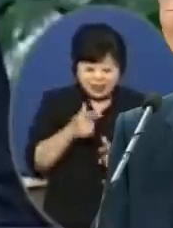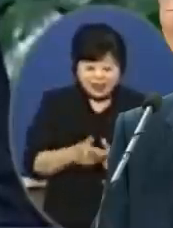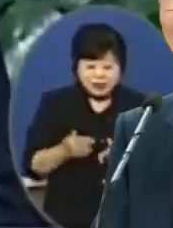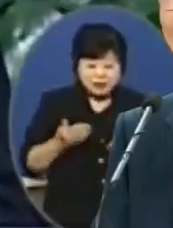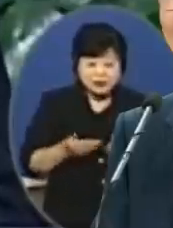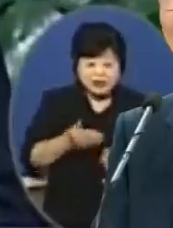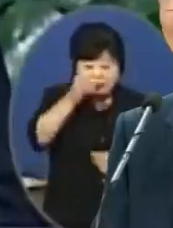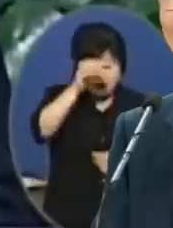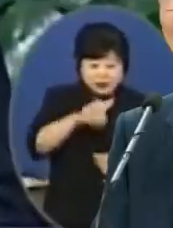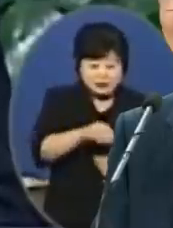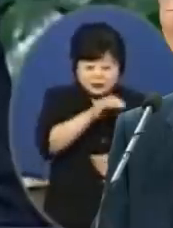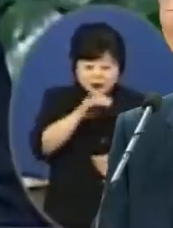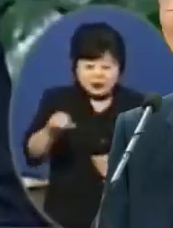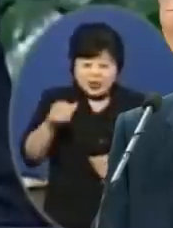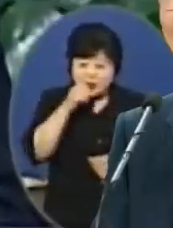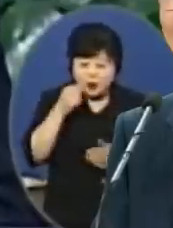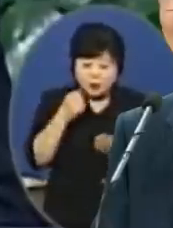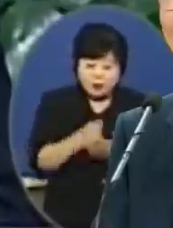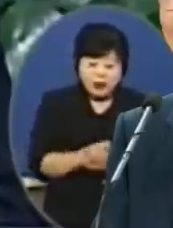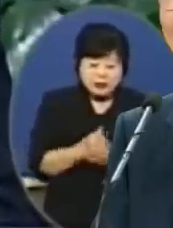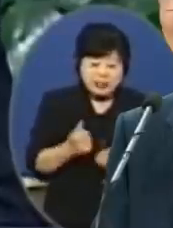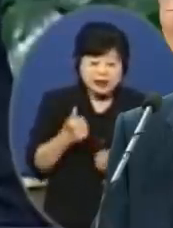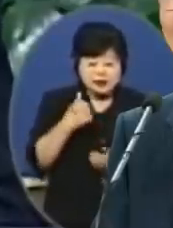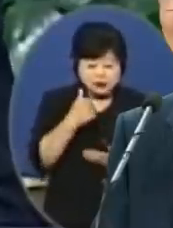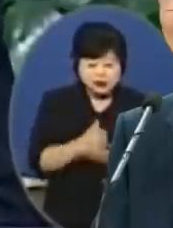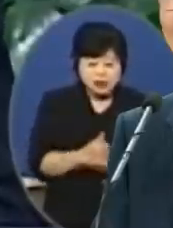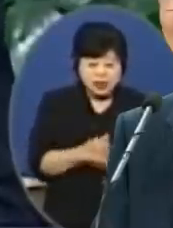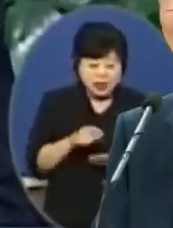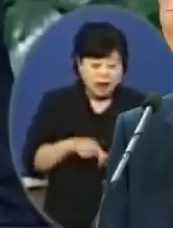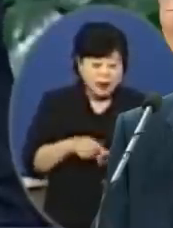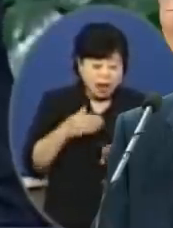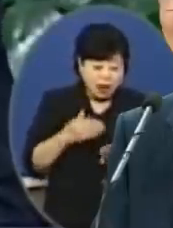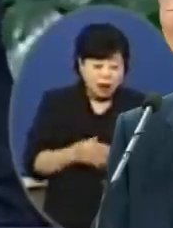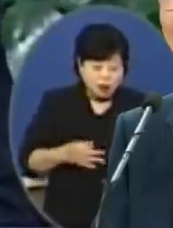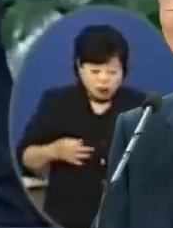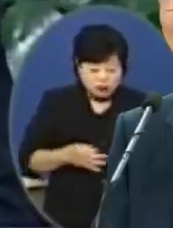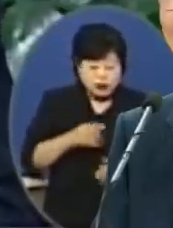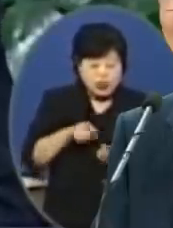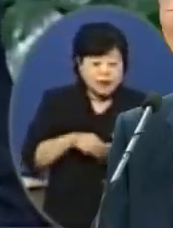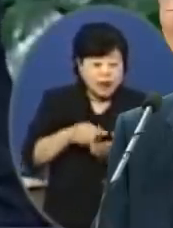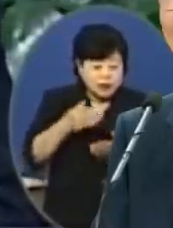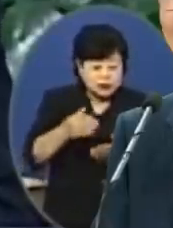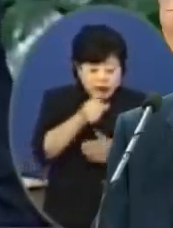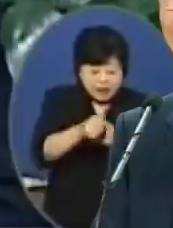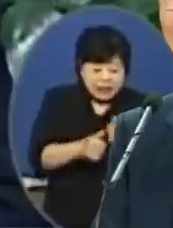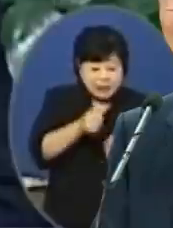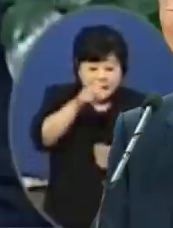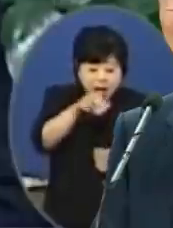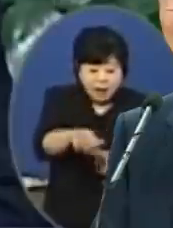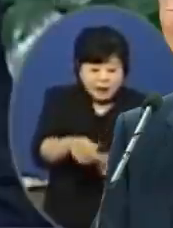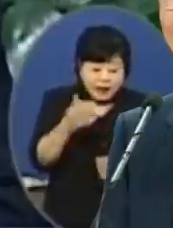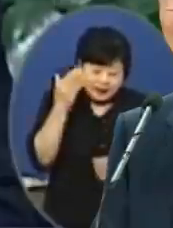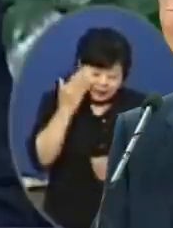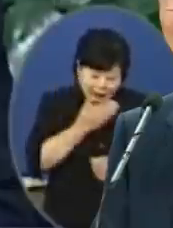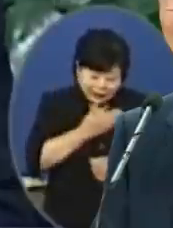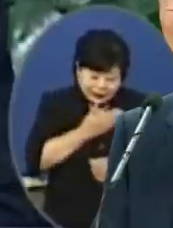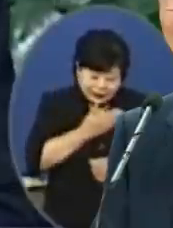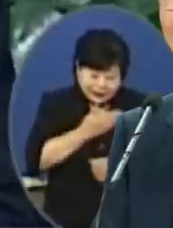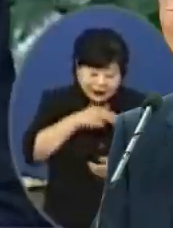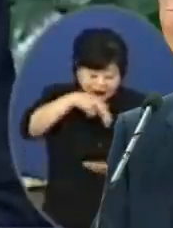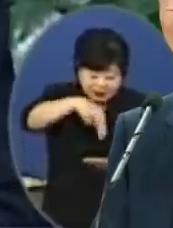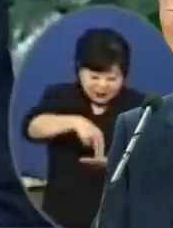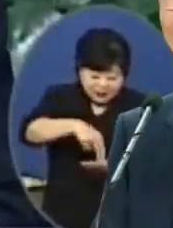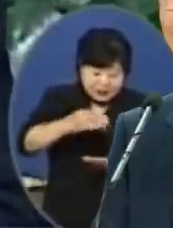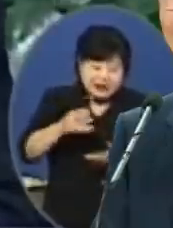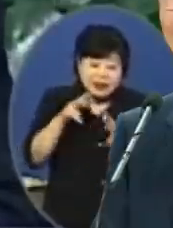예수님이 십자가에 못 박혀서 인간의 모든 죄를 청산하고 불의를 청산하고 하나님 앞에 깨끗하게 서게